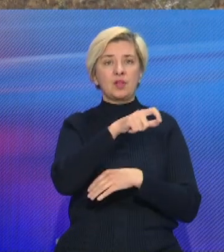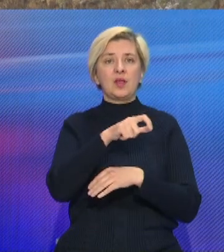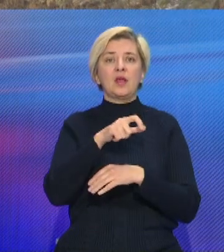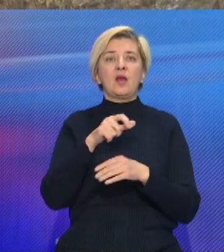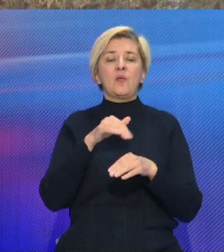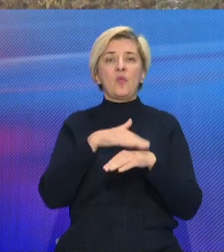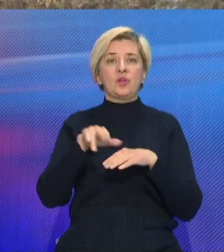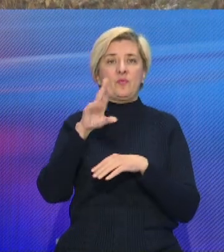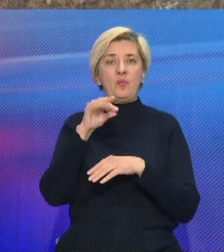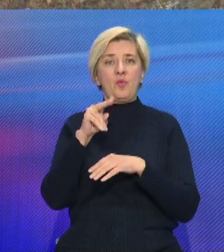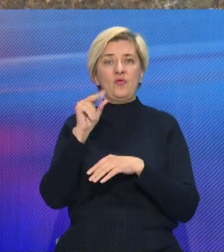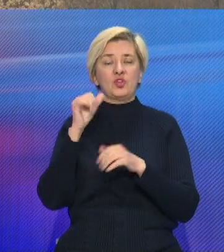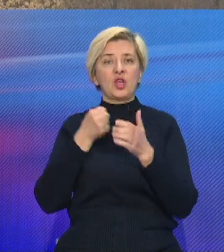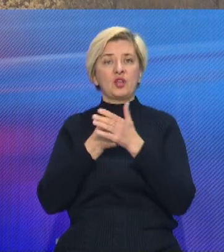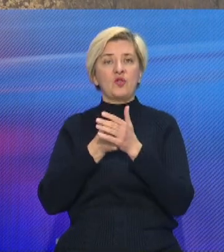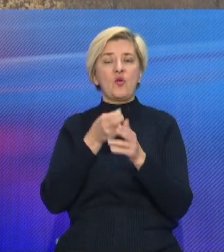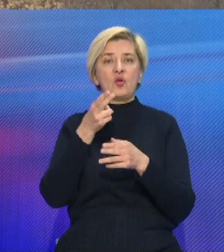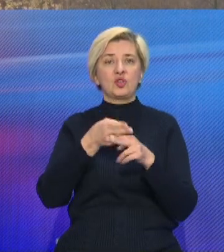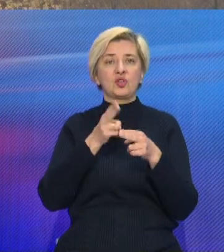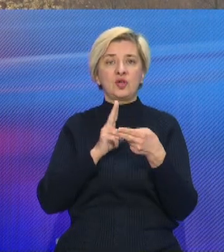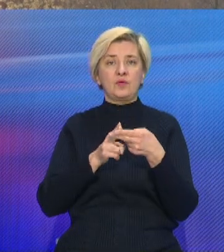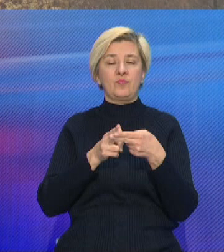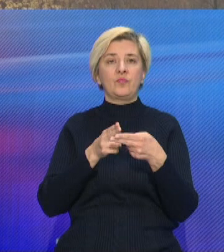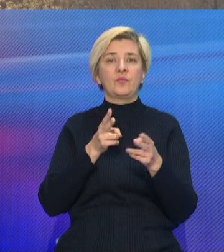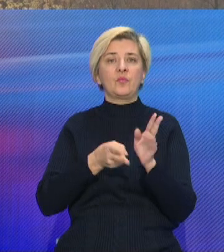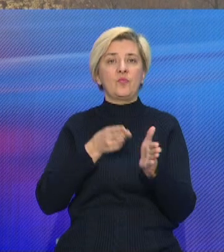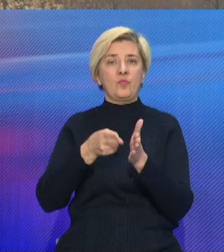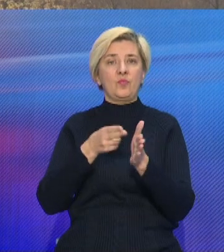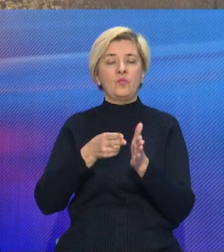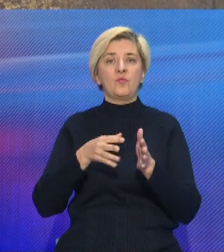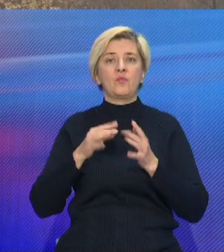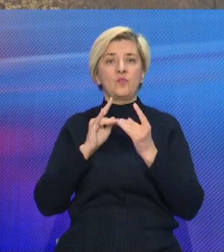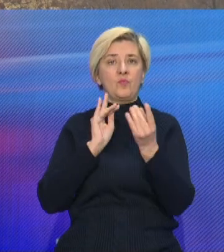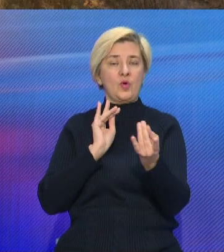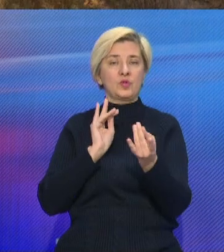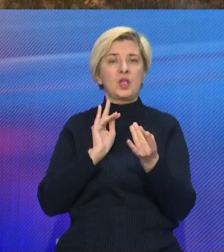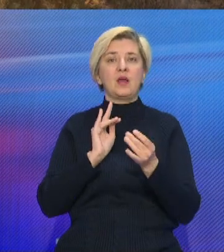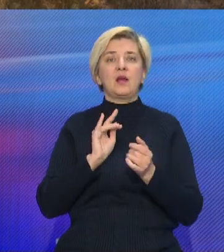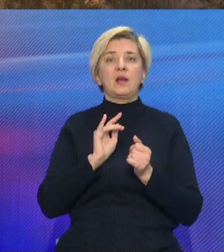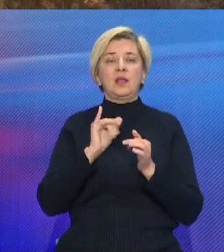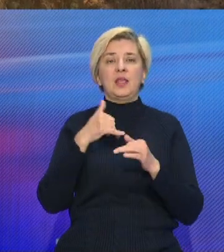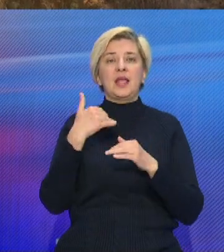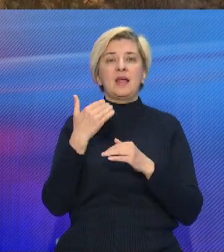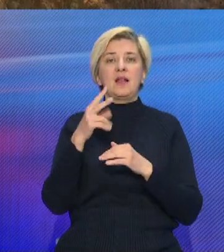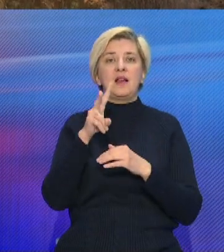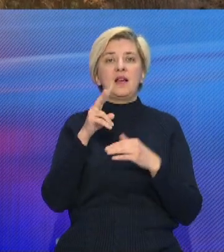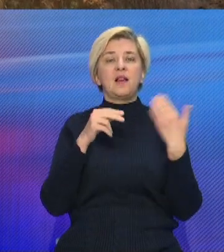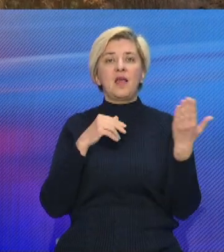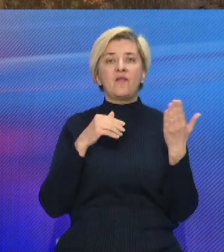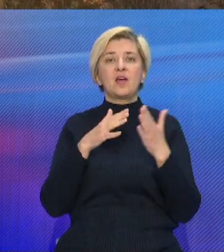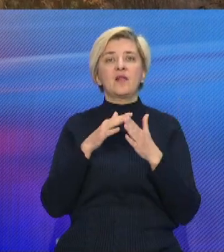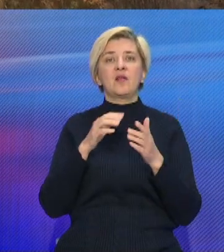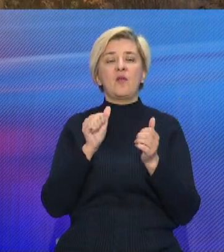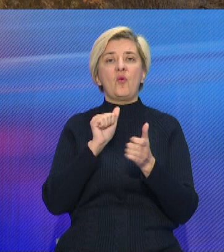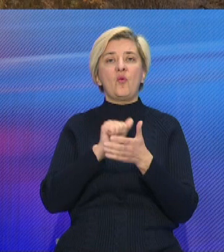моста. Протяглась гэтага адрэзка амаль 2,5 километры. Левы – территория у больш чым 500 метров от порта до